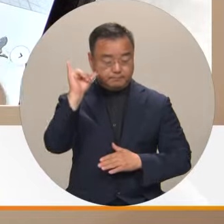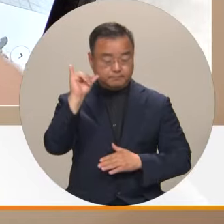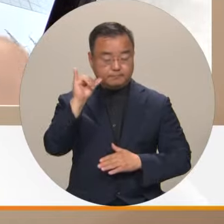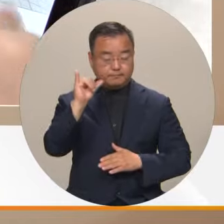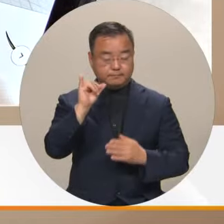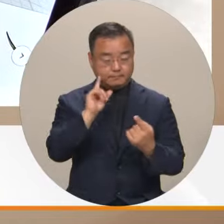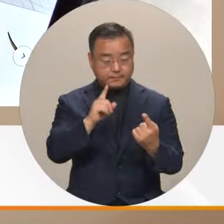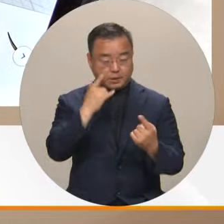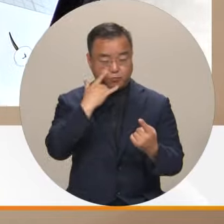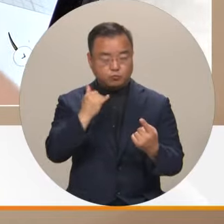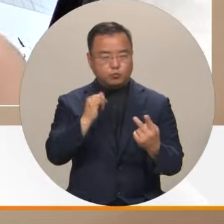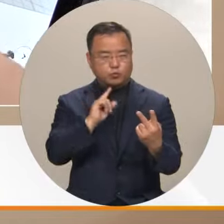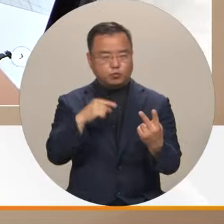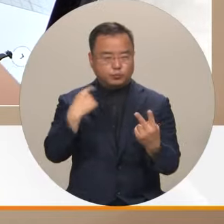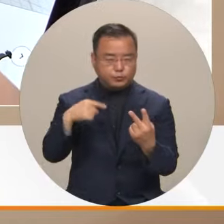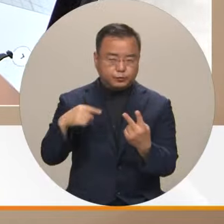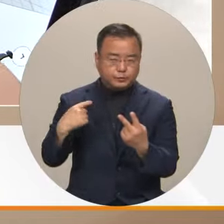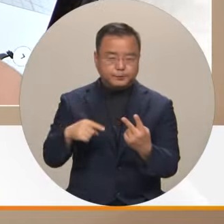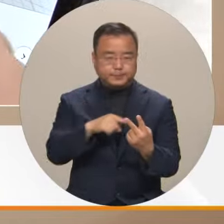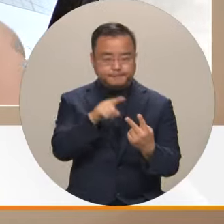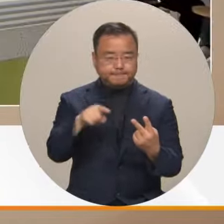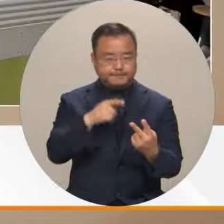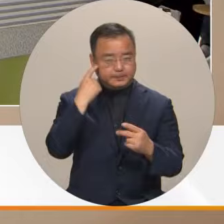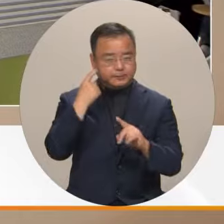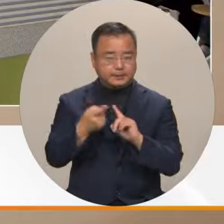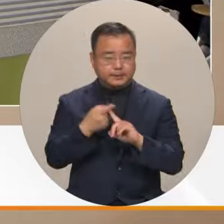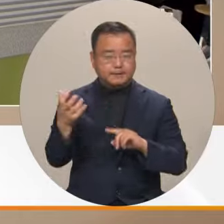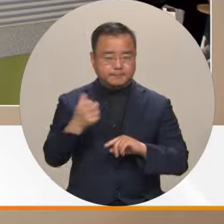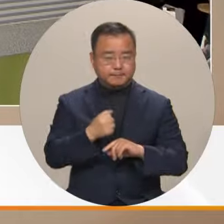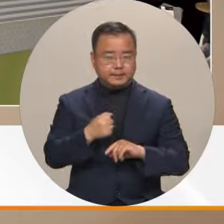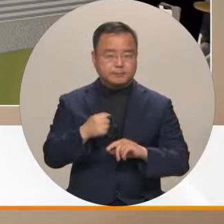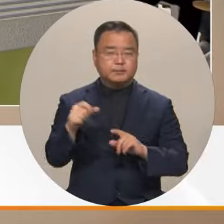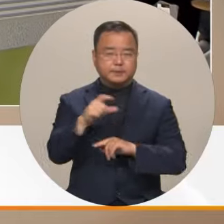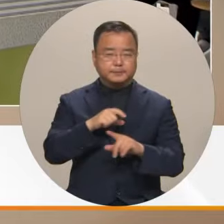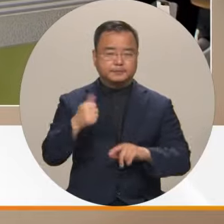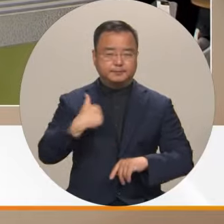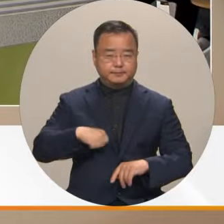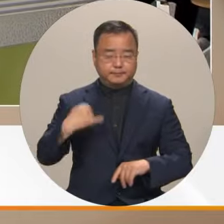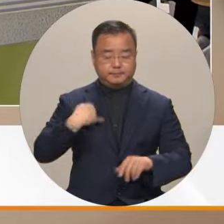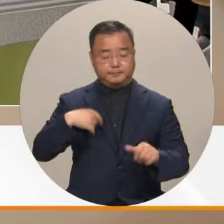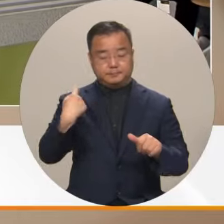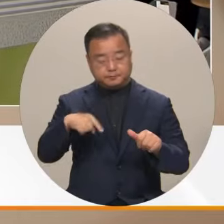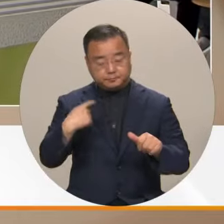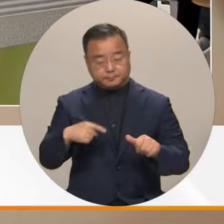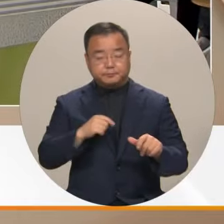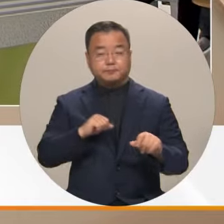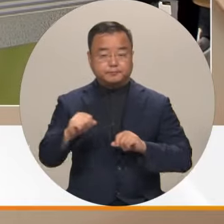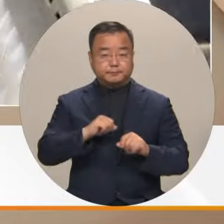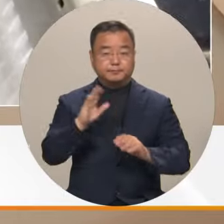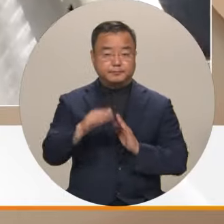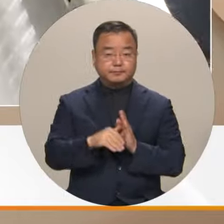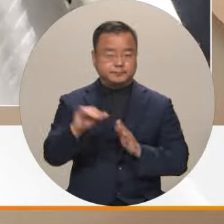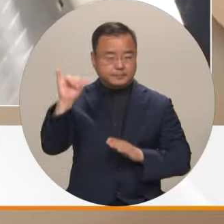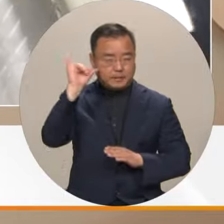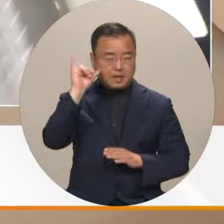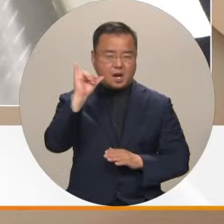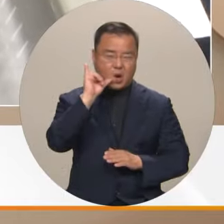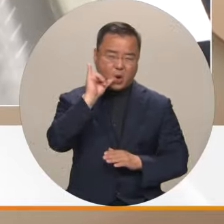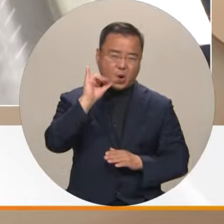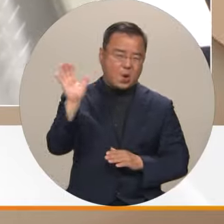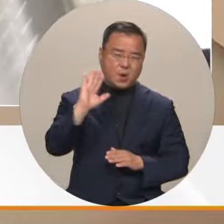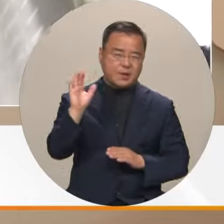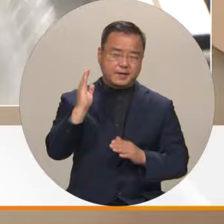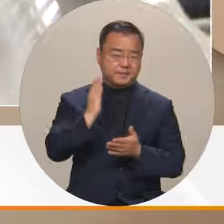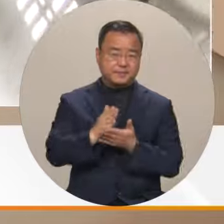예산도 마련해서 부모들도 관심을 가지고 적극적으로 자녀 교육자로서 자녀들이 AI 중독되지 않도록